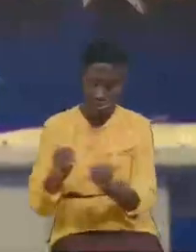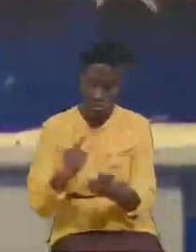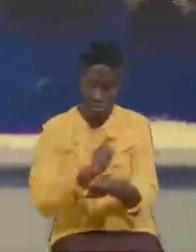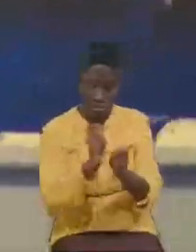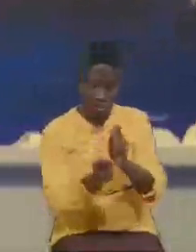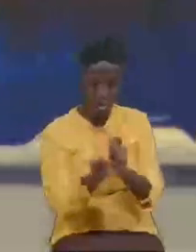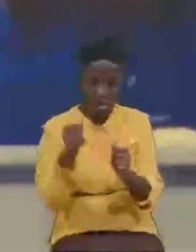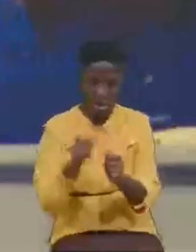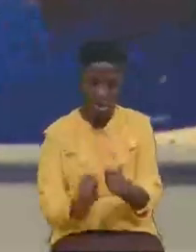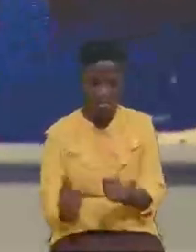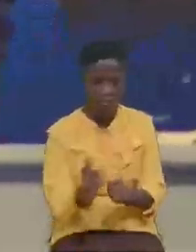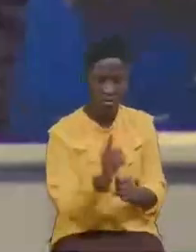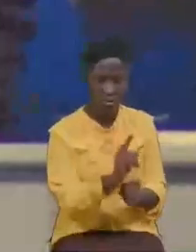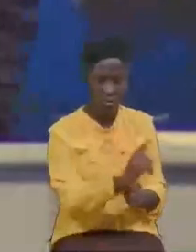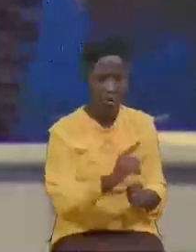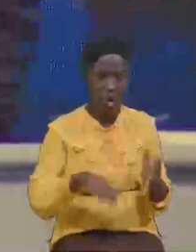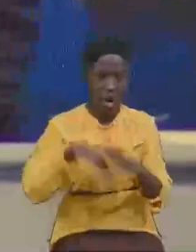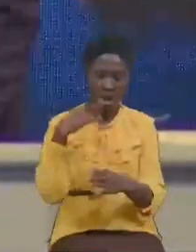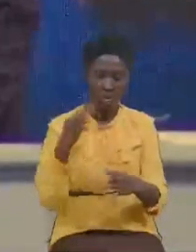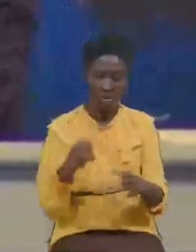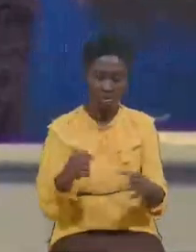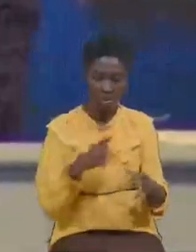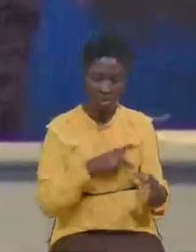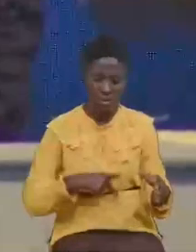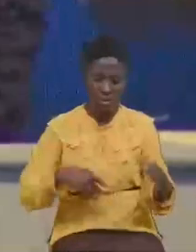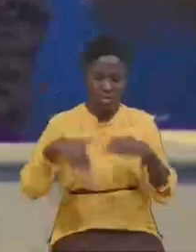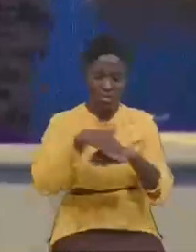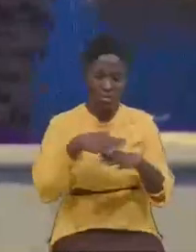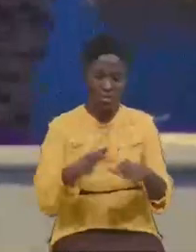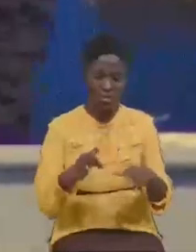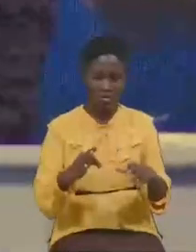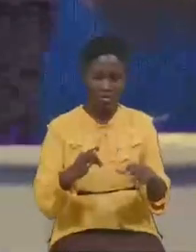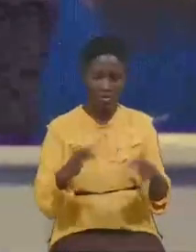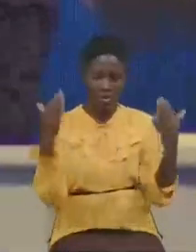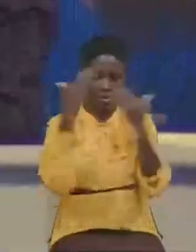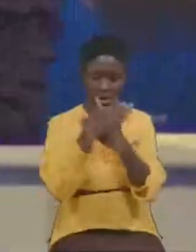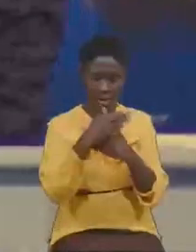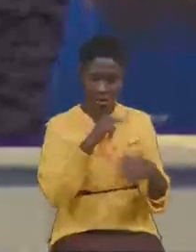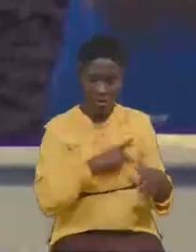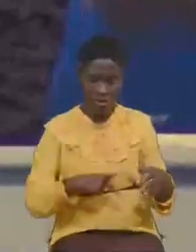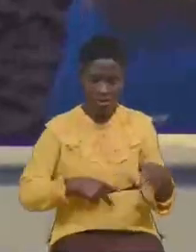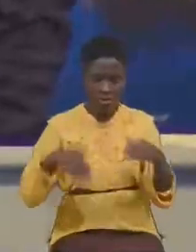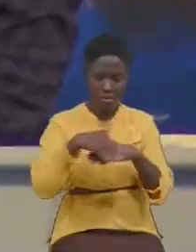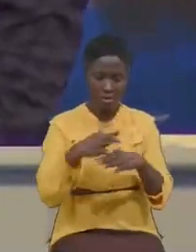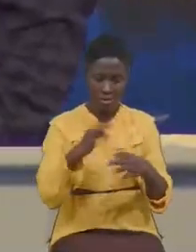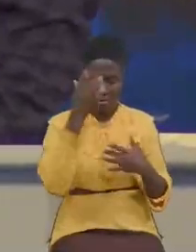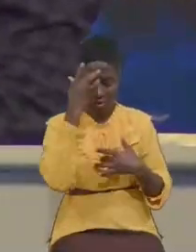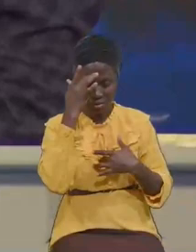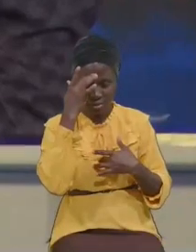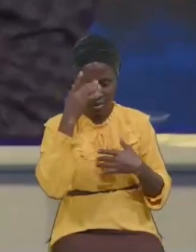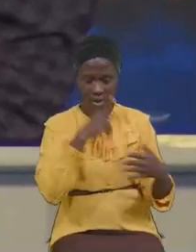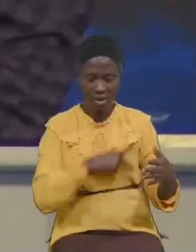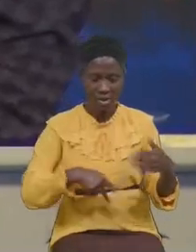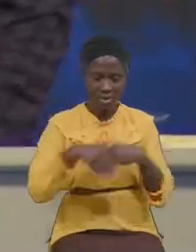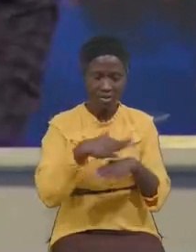transporter chacun du royaume des ténèbres, du royaume de maladie, du royaume d'infirmité, du royaume